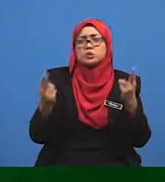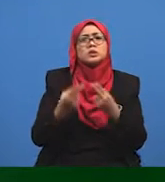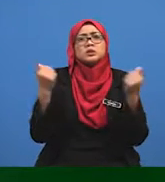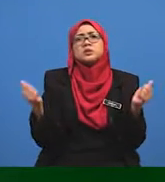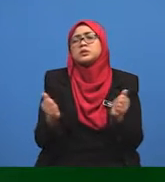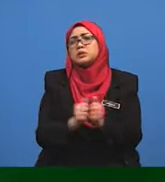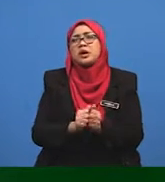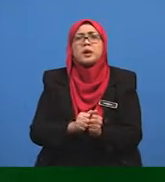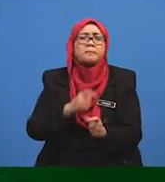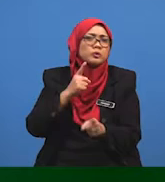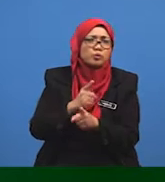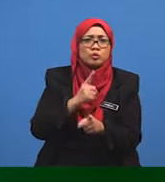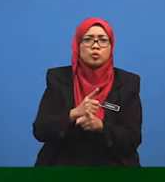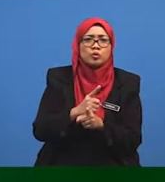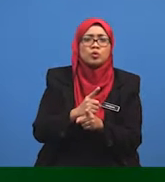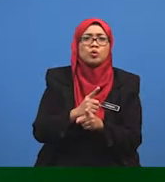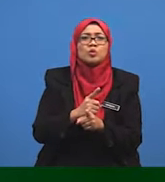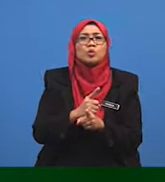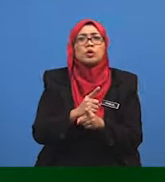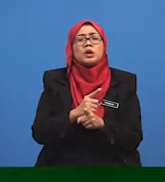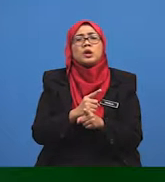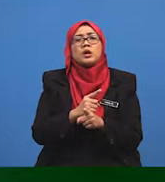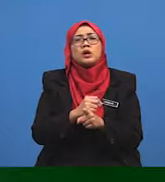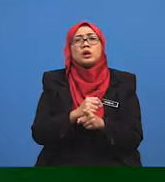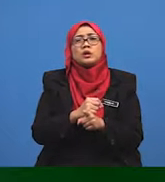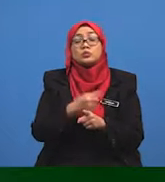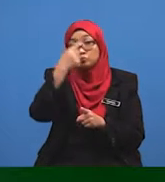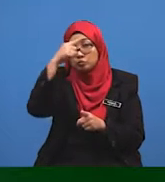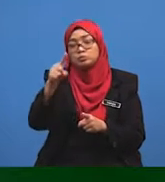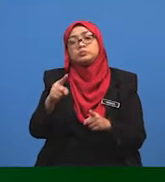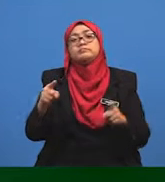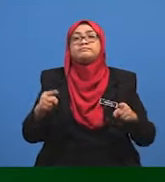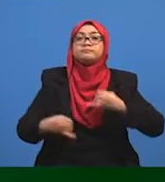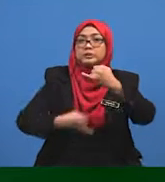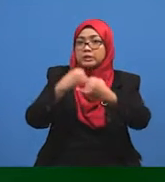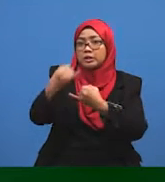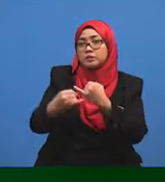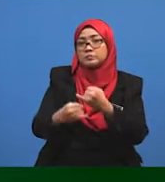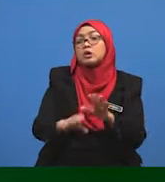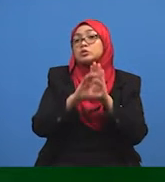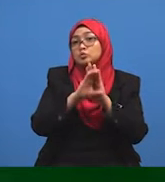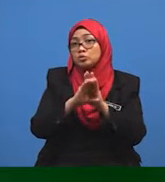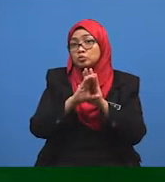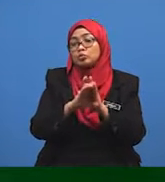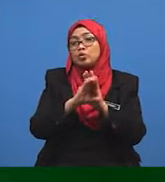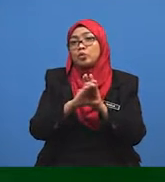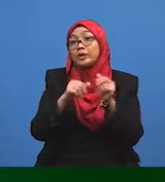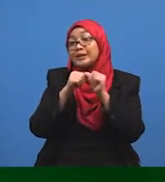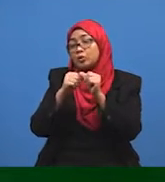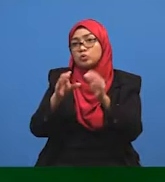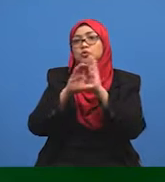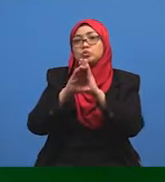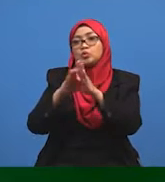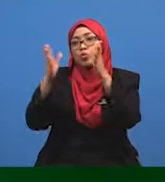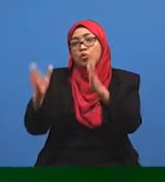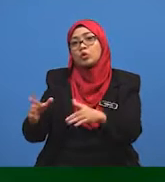mengira penat, lelah ataupun jemu untuk berjaya. Mencontohi peniaga-peniaga lain yang telah